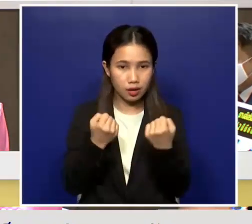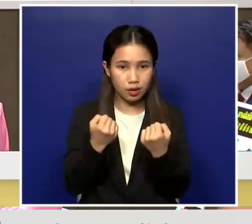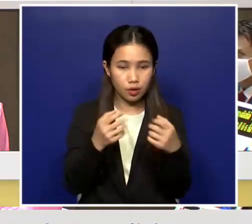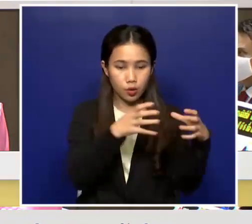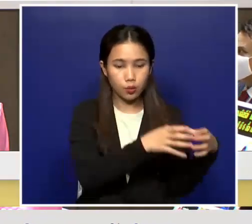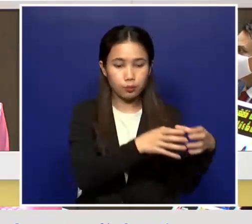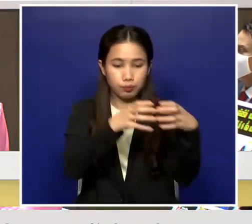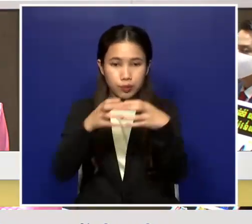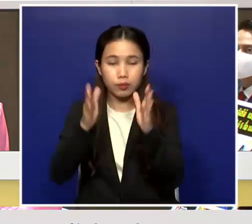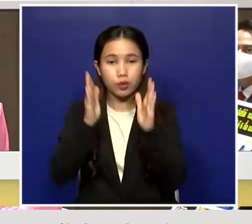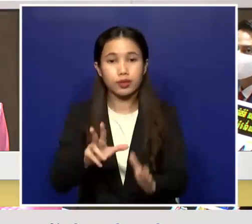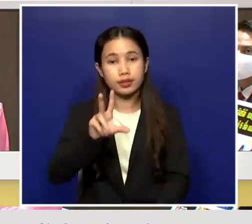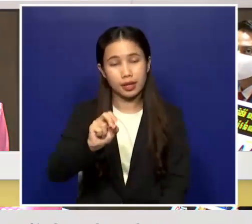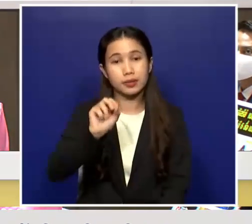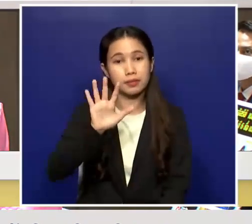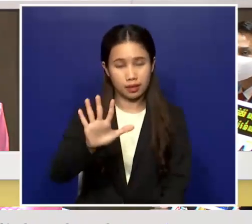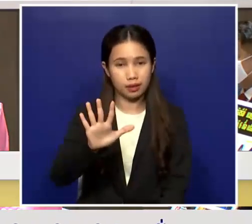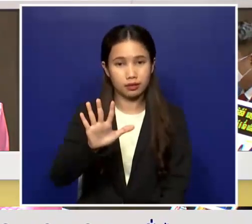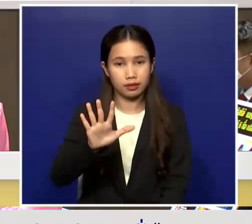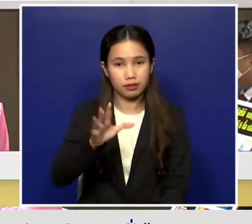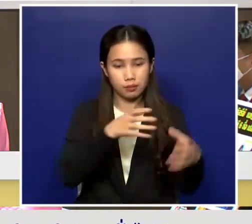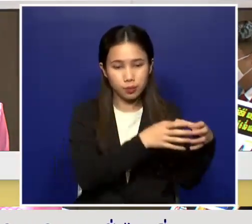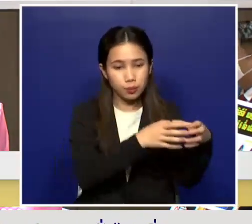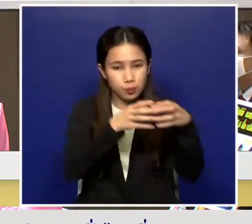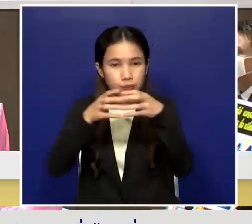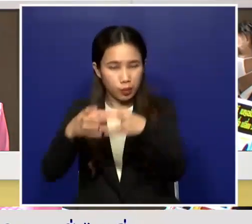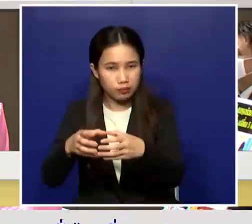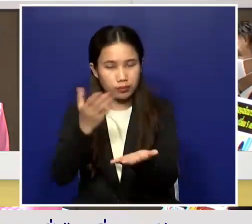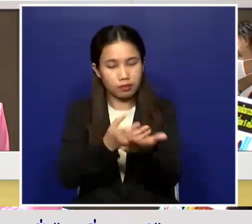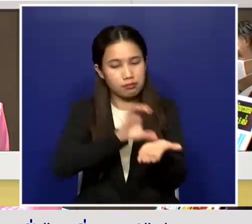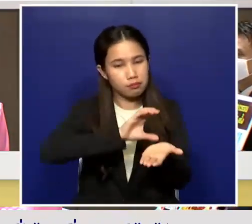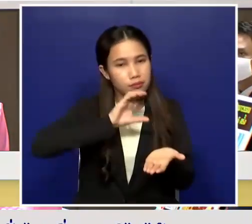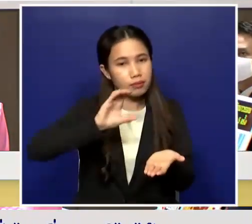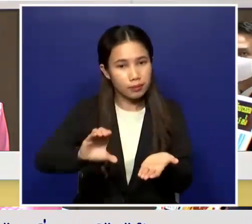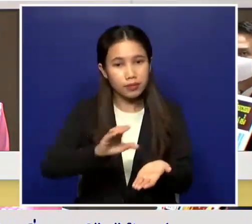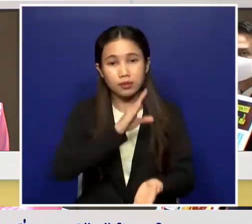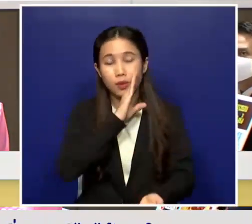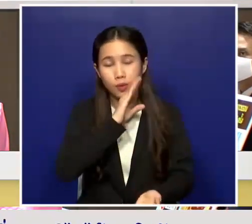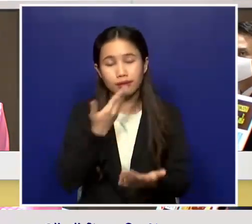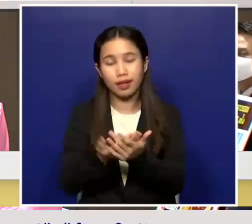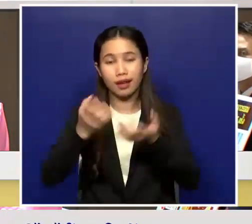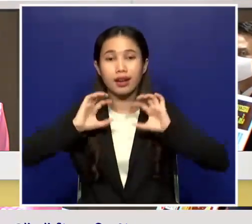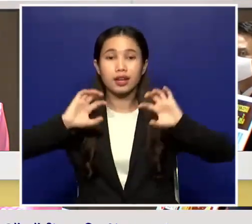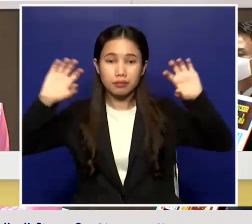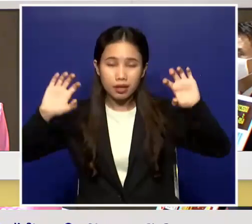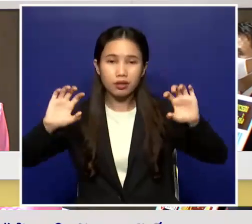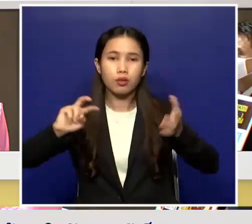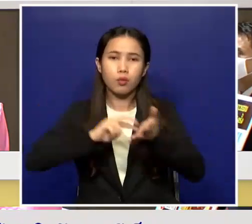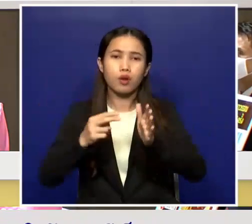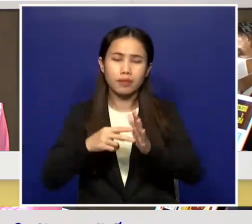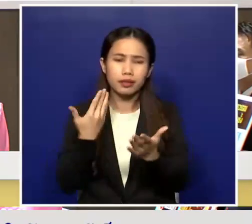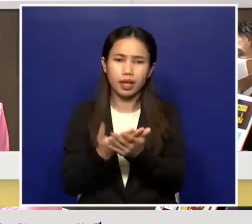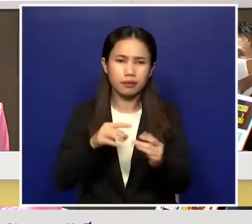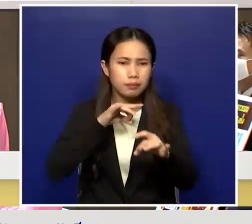นาย35นายนะครับลงทุนเยอะเหลือเกินถ้าคุณใช้เงินรัฐแปลว่าคุณใช้เงินเกินไม่เหมา